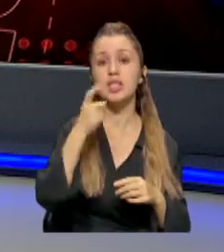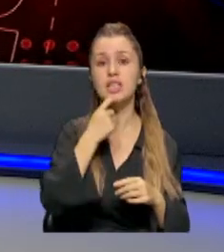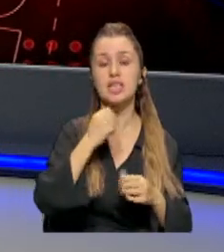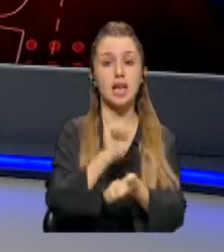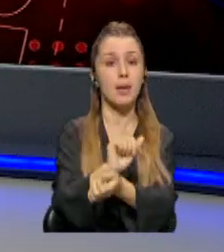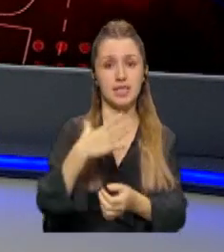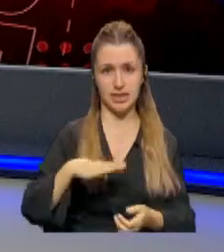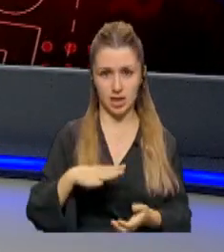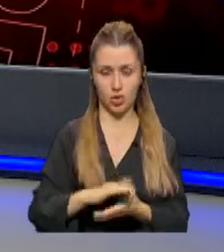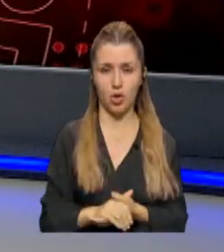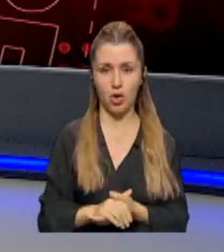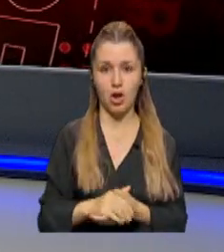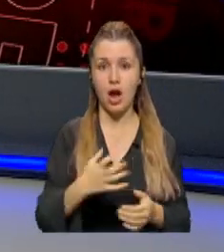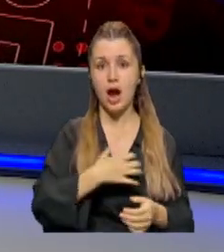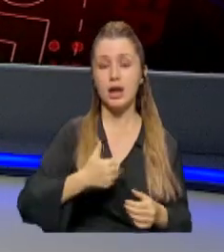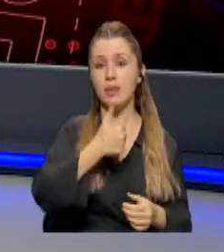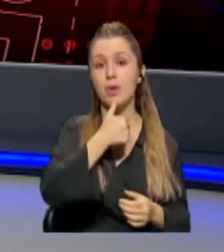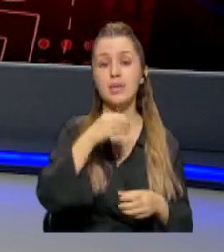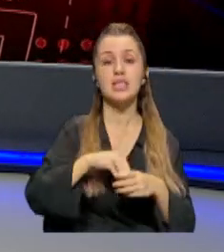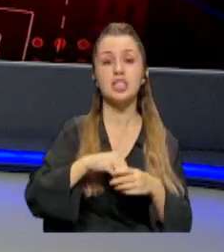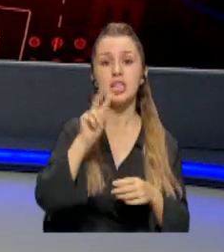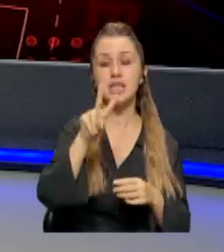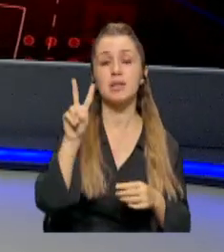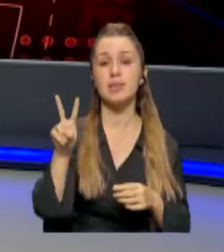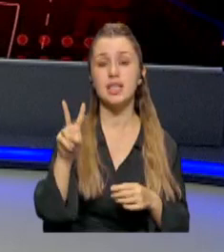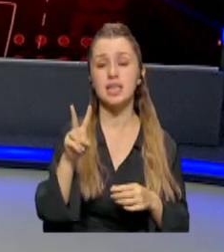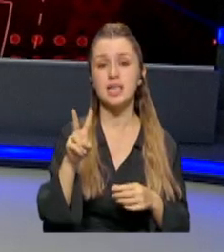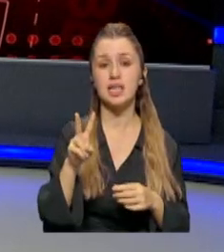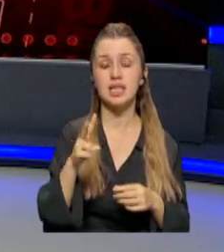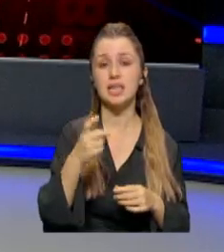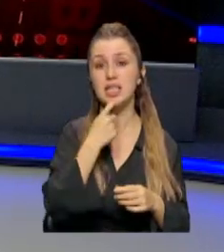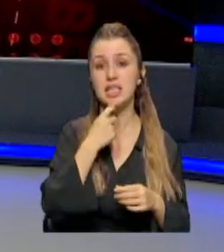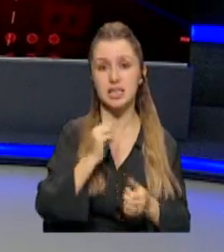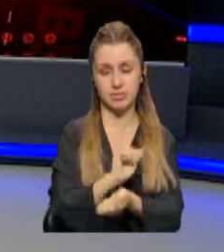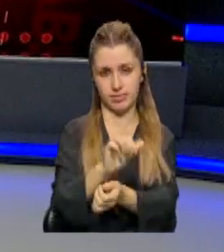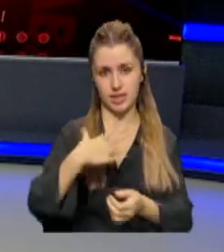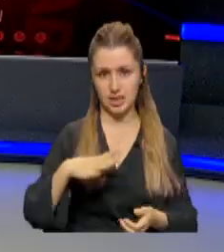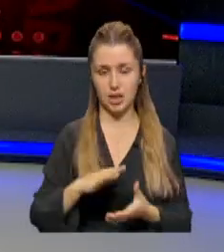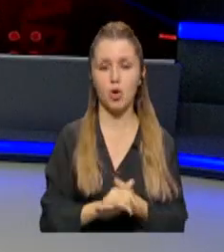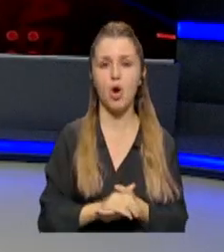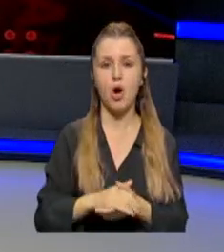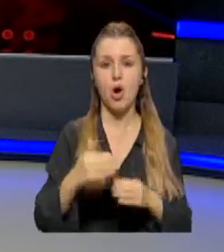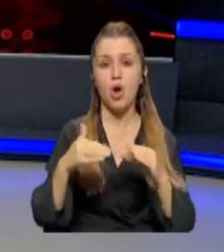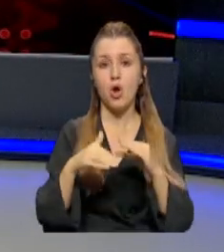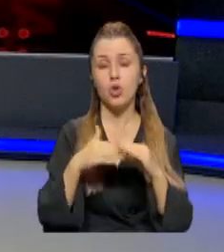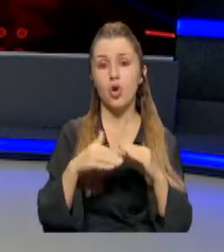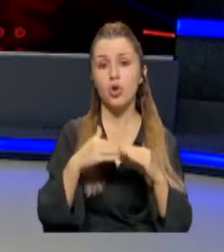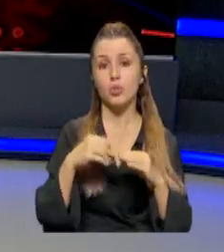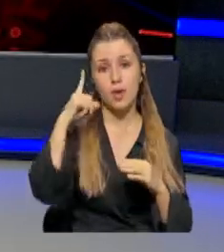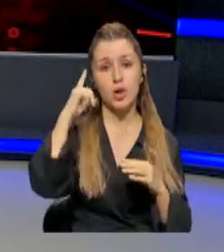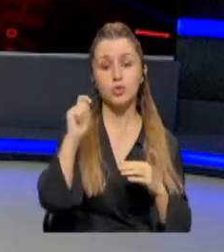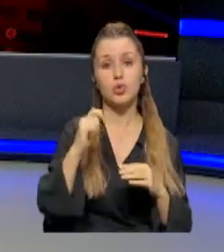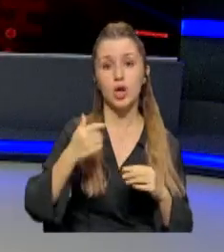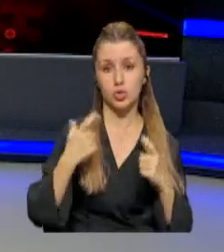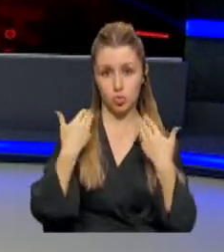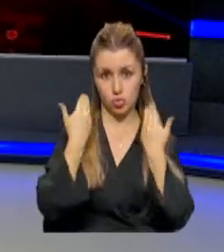cezası isteniyor. Anne babası için 22'şer yıl hapis cezası isteniyor. Yorumlarına başvurulan hukukçular